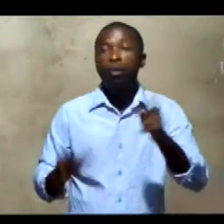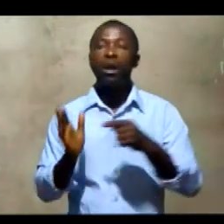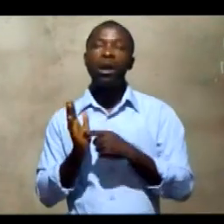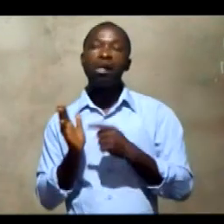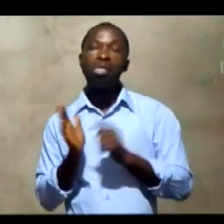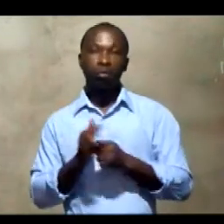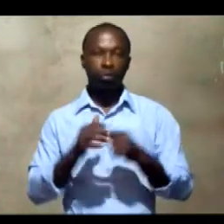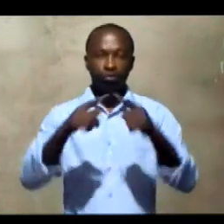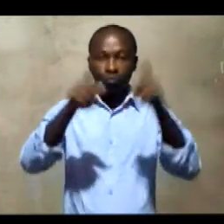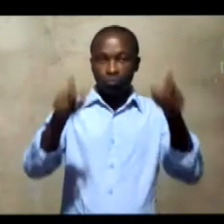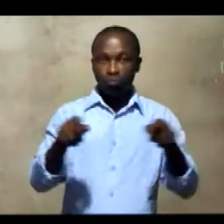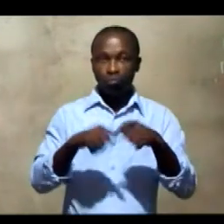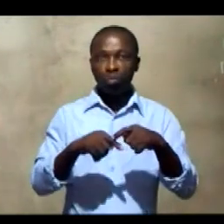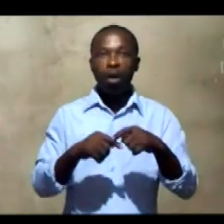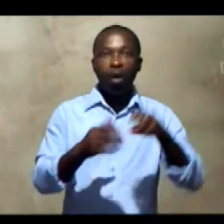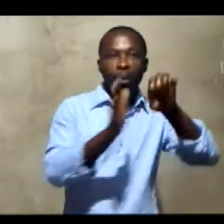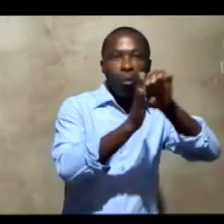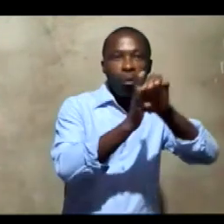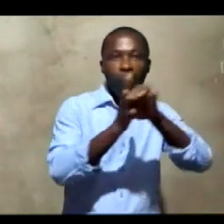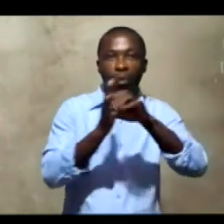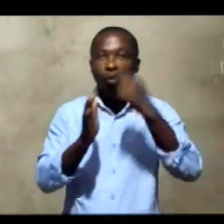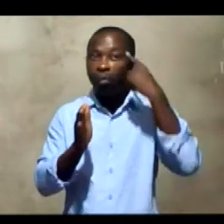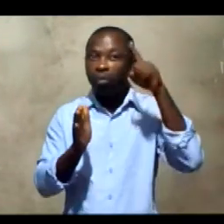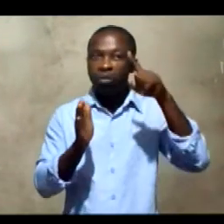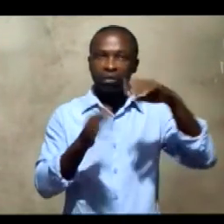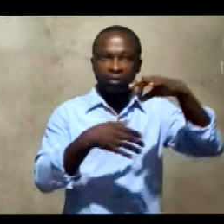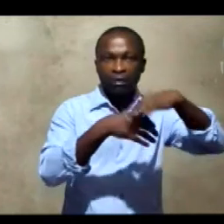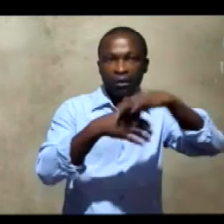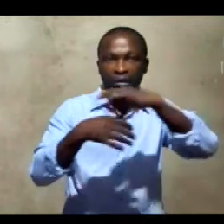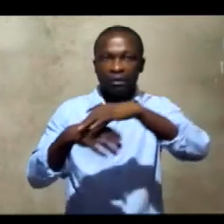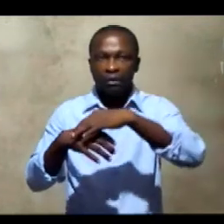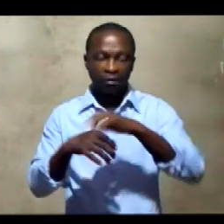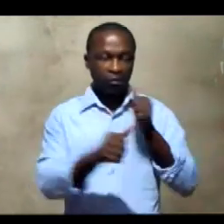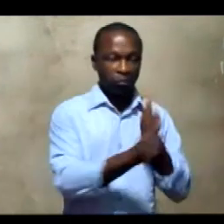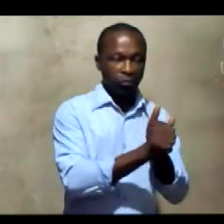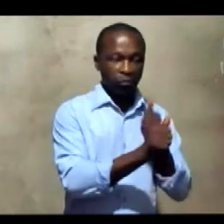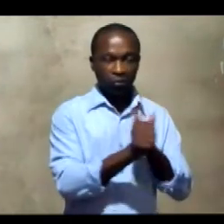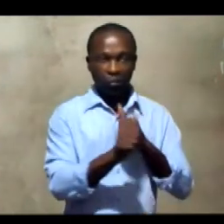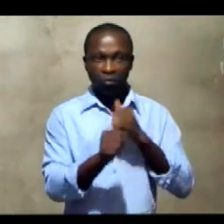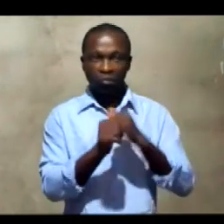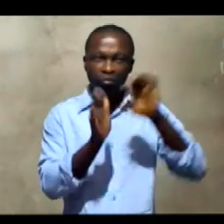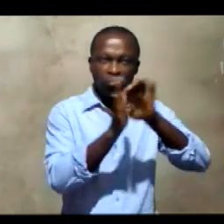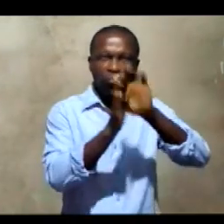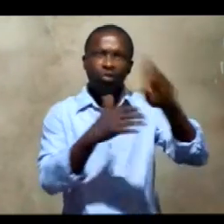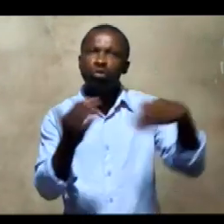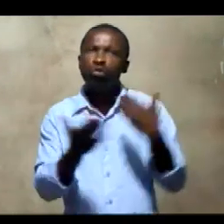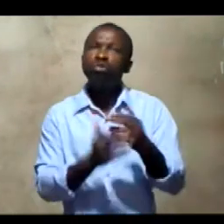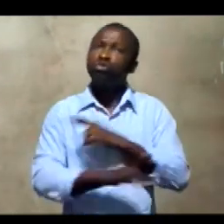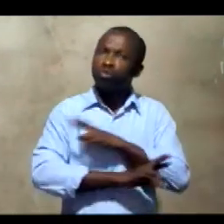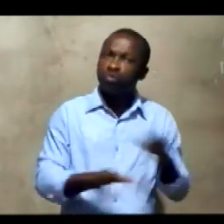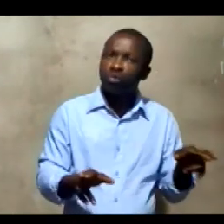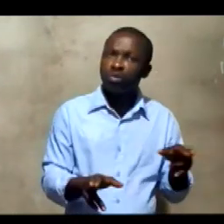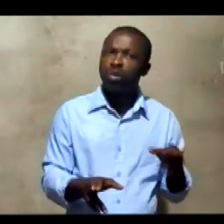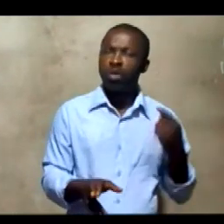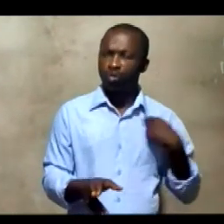d'électeurs, l'état de répartition des bureaux de vote, l'état du matériel disponible dans les